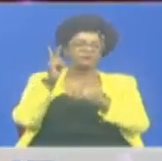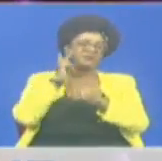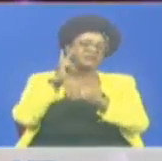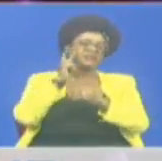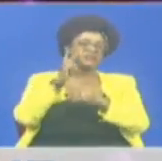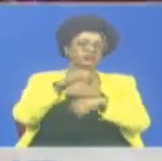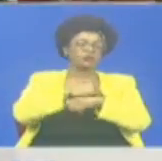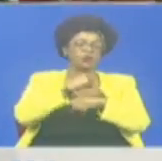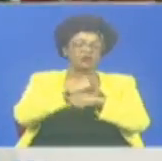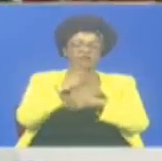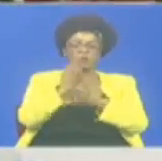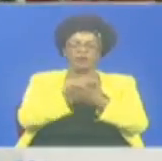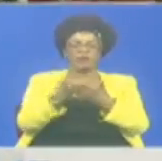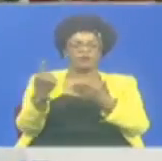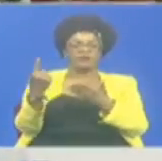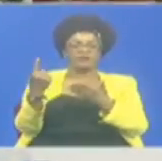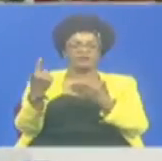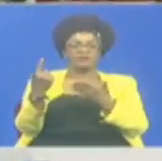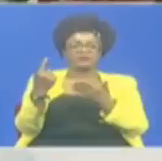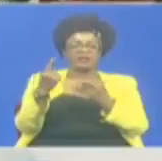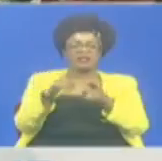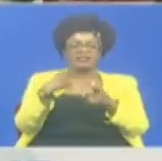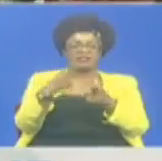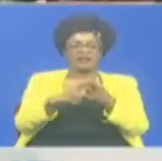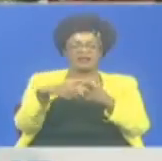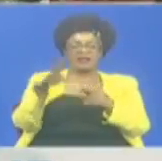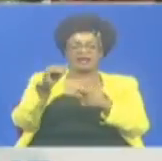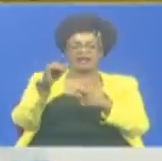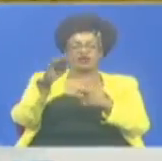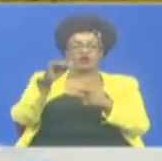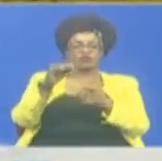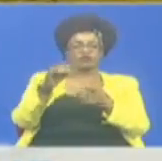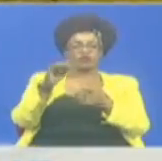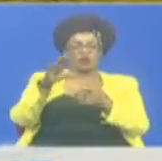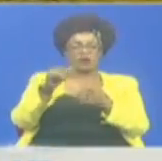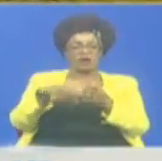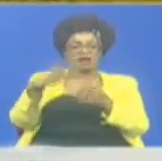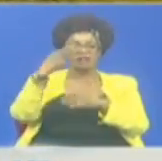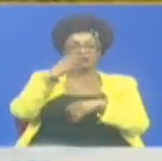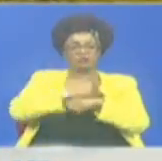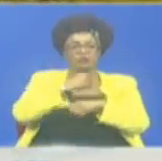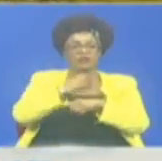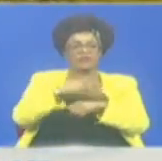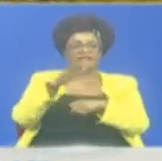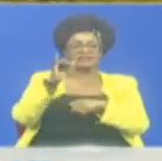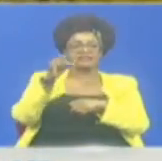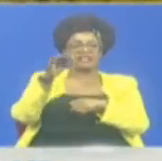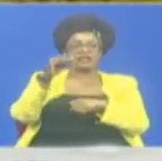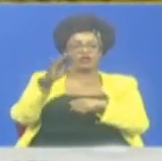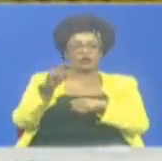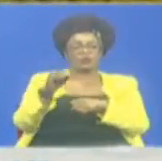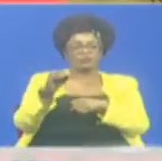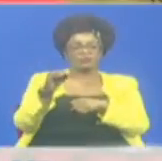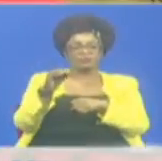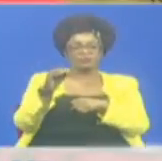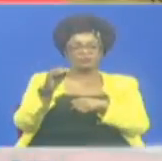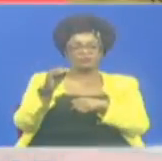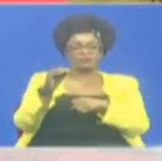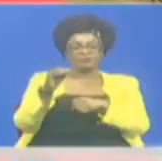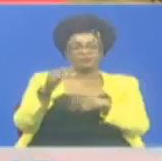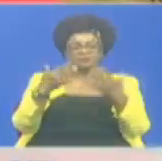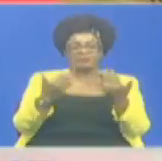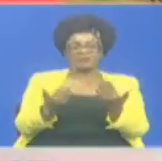for 1 week before joining Cardinal Otunga High School in Iterio. Ule kochi akubalikani